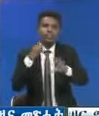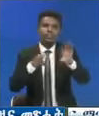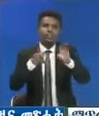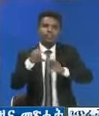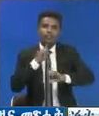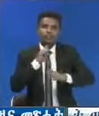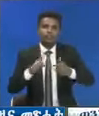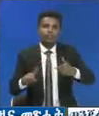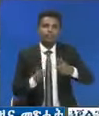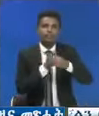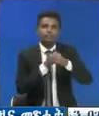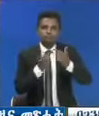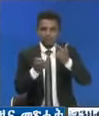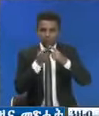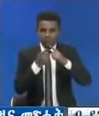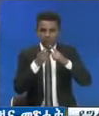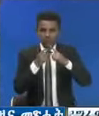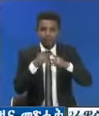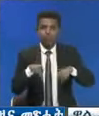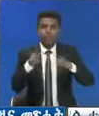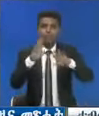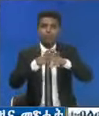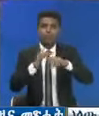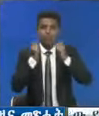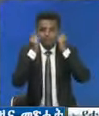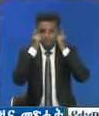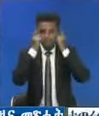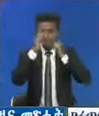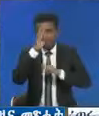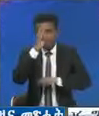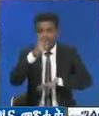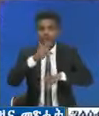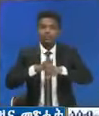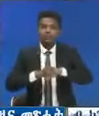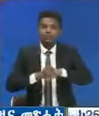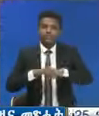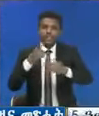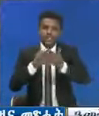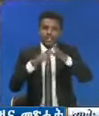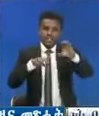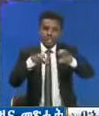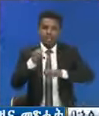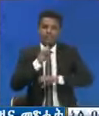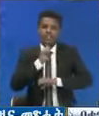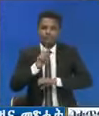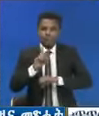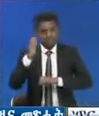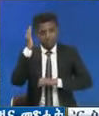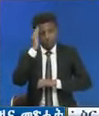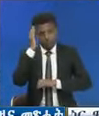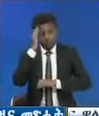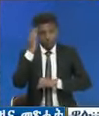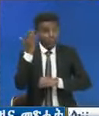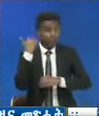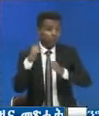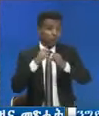አንዱ። ሁለተኛው አርሶ አደሩ ላይ ግንዛቤ መፍጠር ነው። ስለዚህ ይህን እያደረግን ነው። ያውቃል፣ አዌር ነው፣ ከባለፈውም